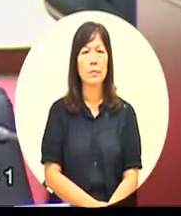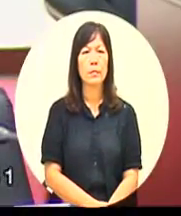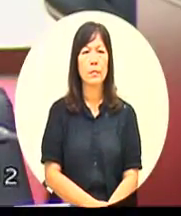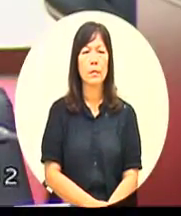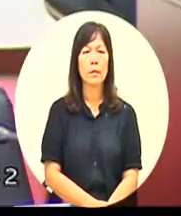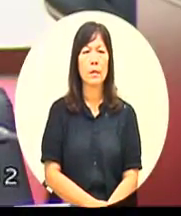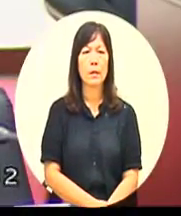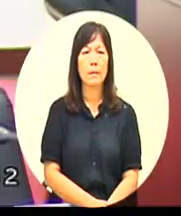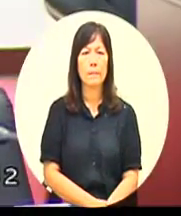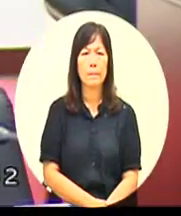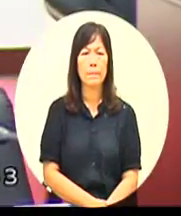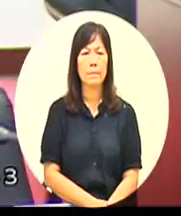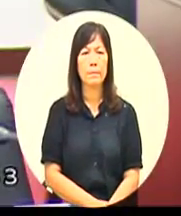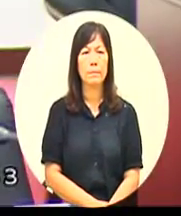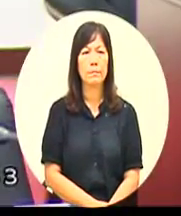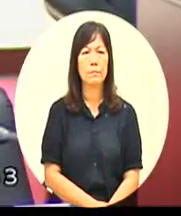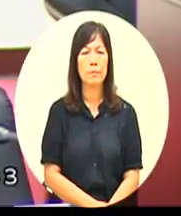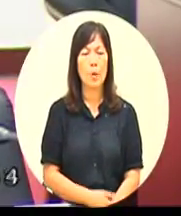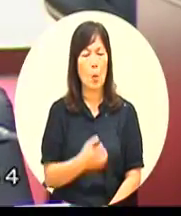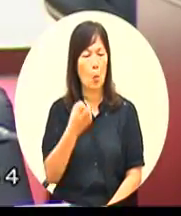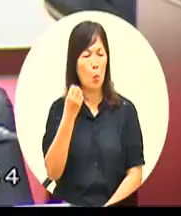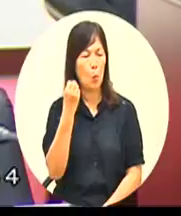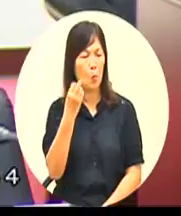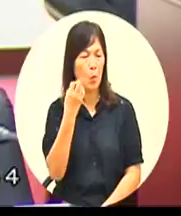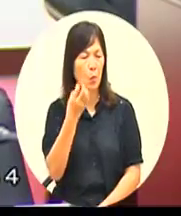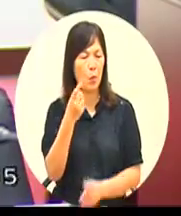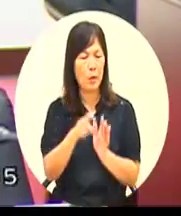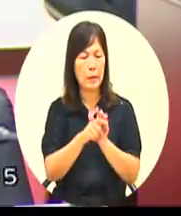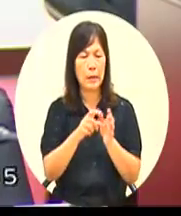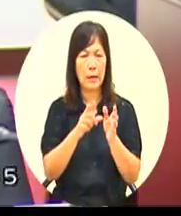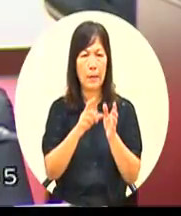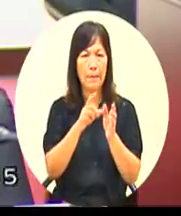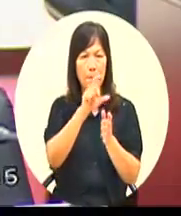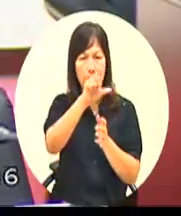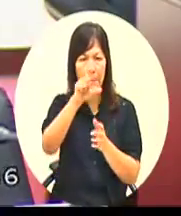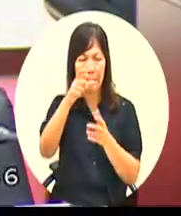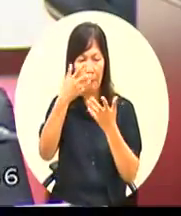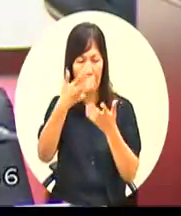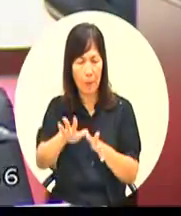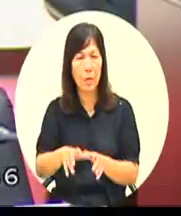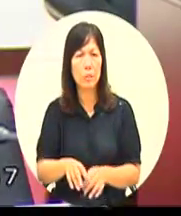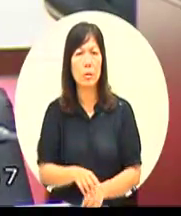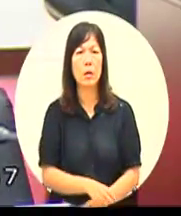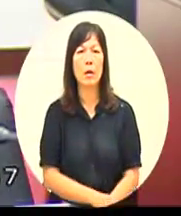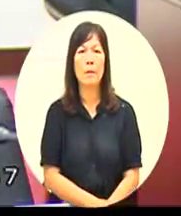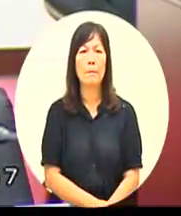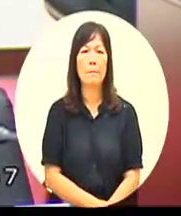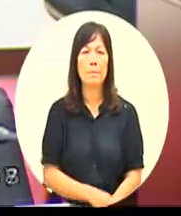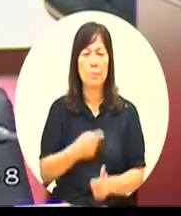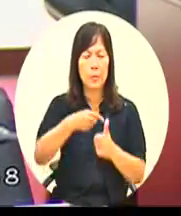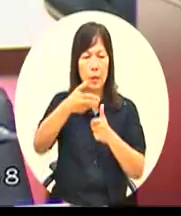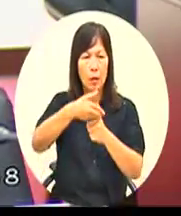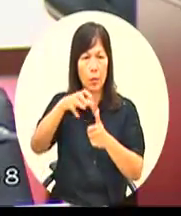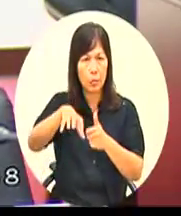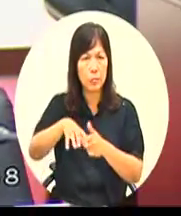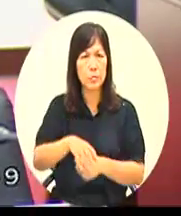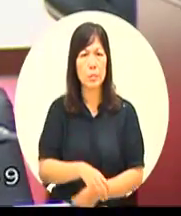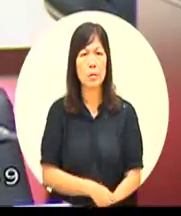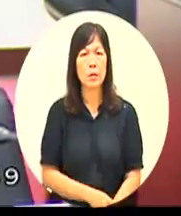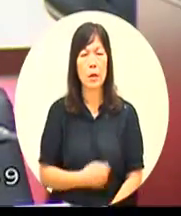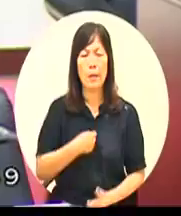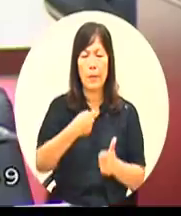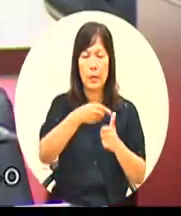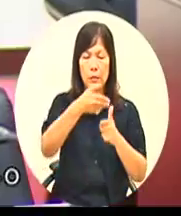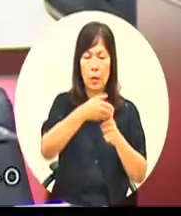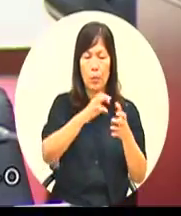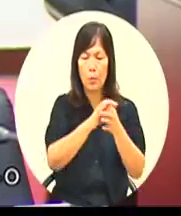很多的这一些新的一个名词哈。教育局一直跟我们教育有关